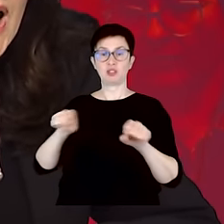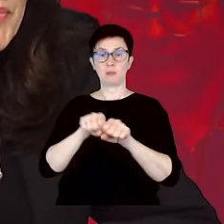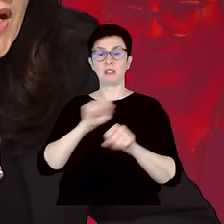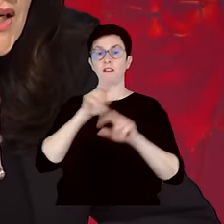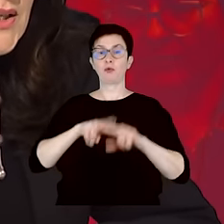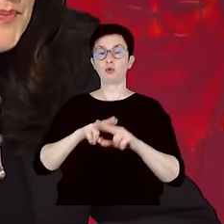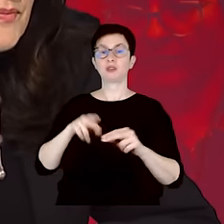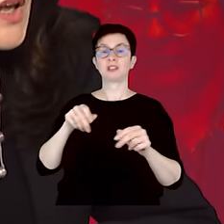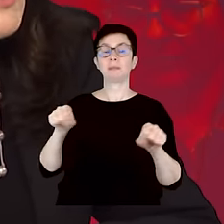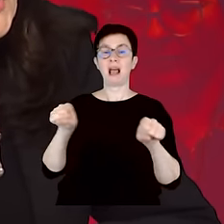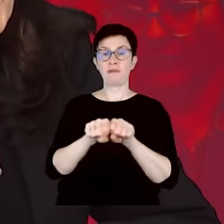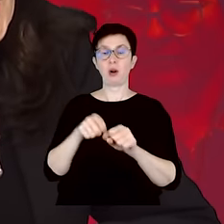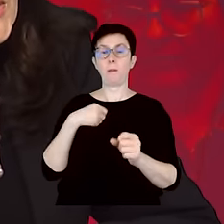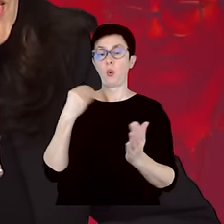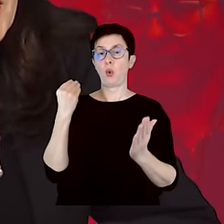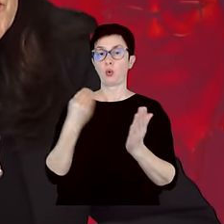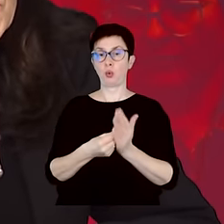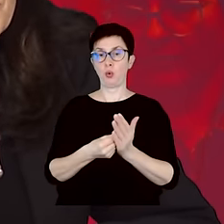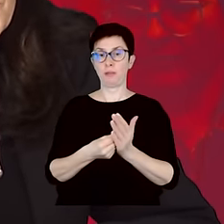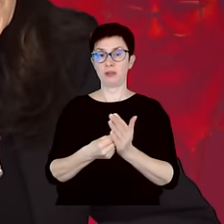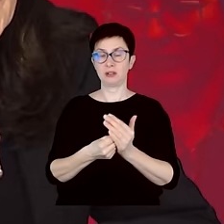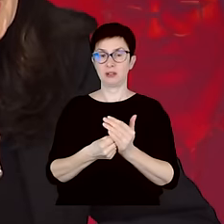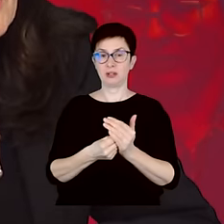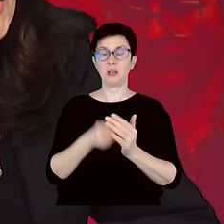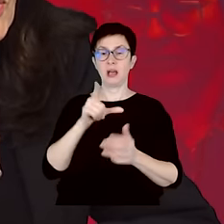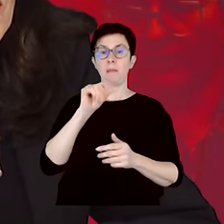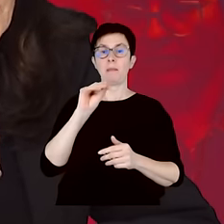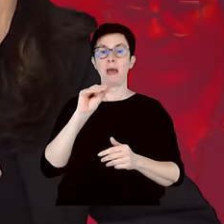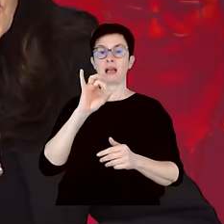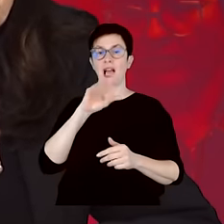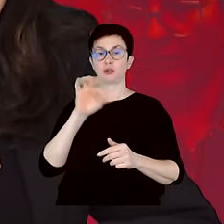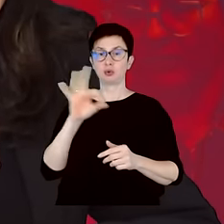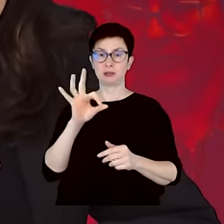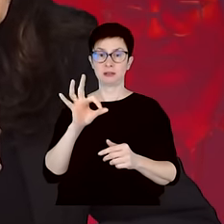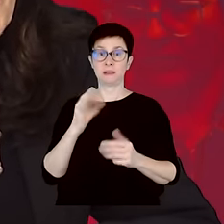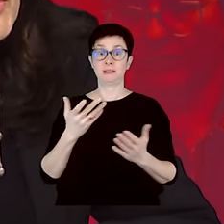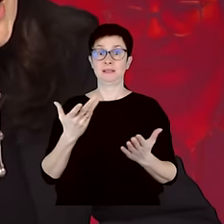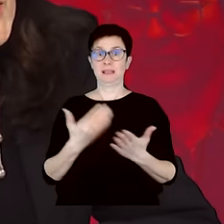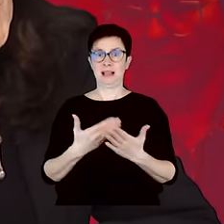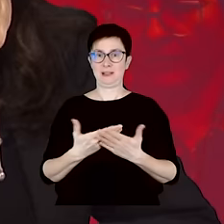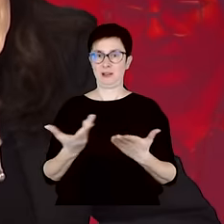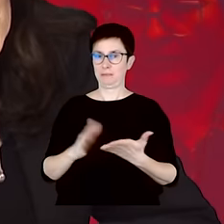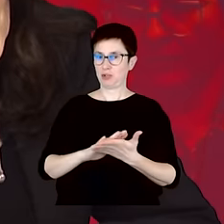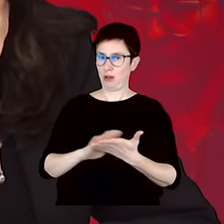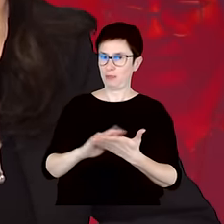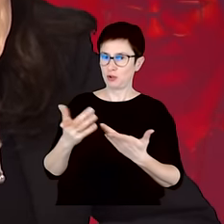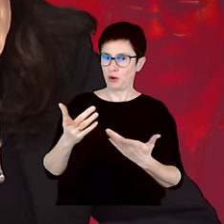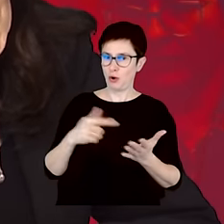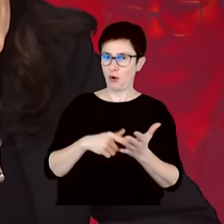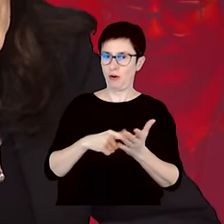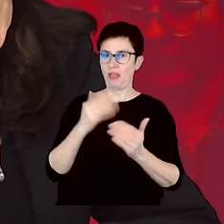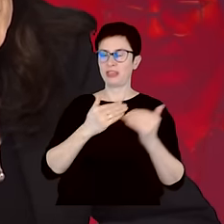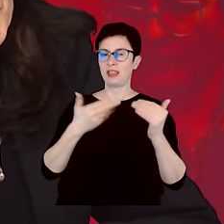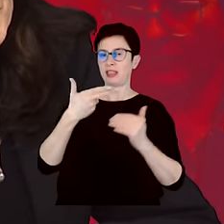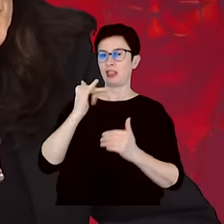zakupiło owego Pegasusa, więc może ale być pani zainteresowany tak? Ochroną. No przepraszam, to chyba ustaliła Najwyższa Izba Kontroli, z tego